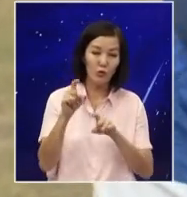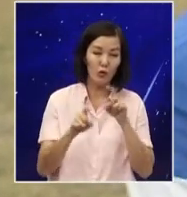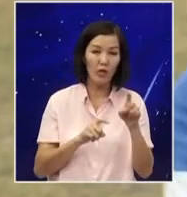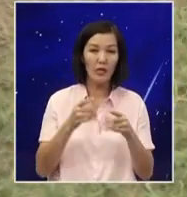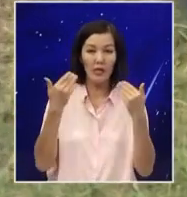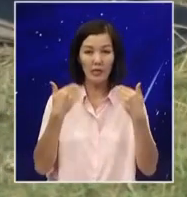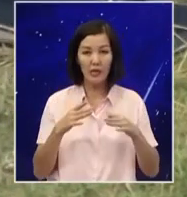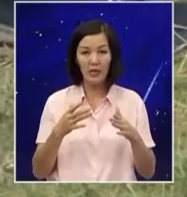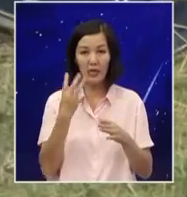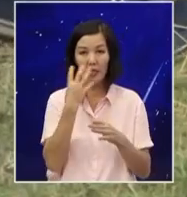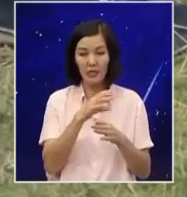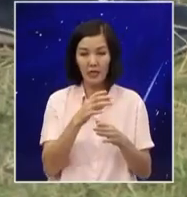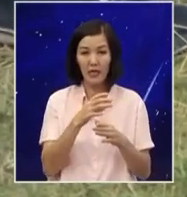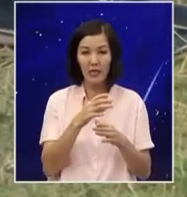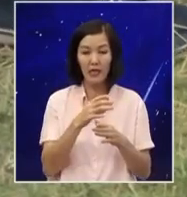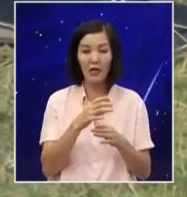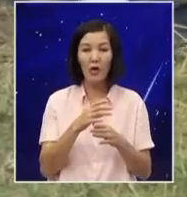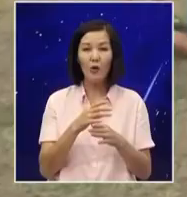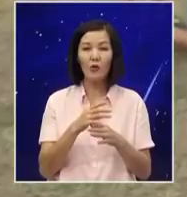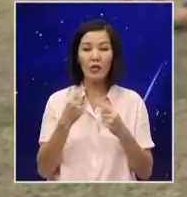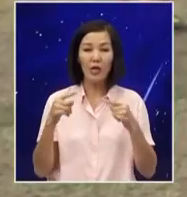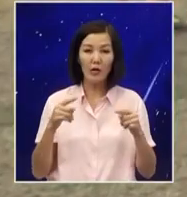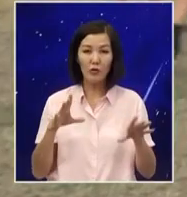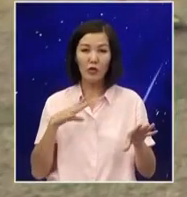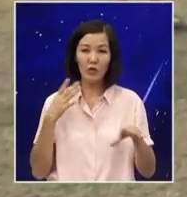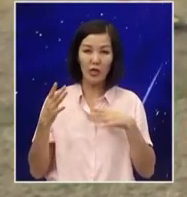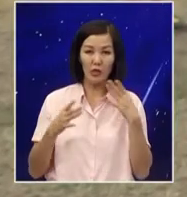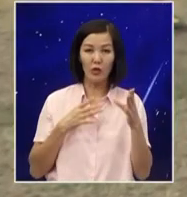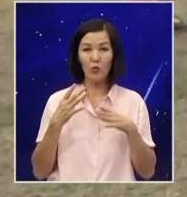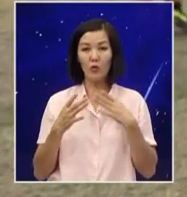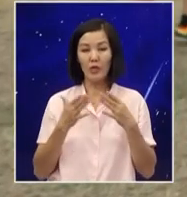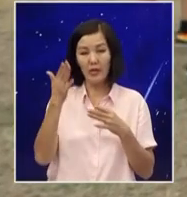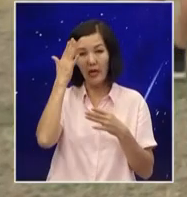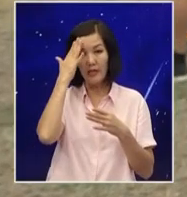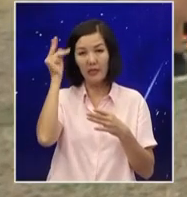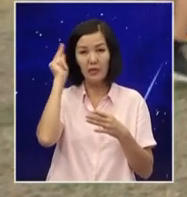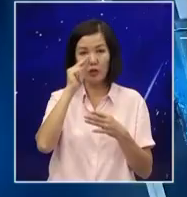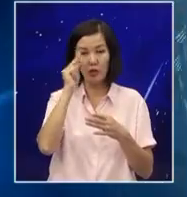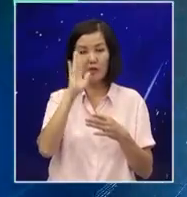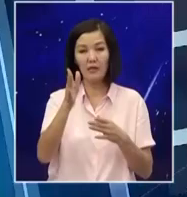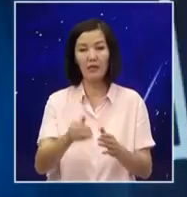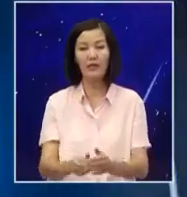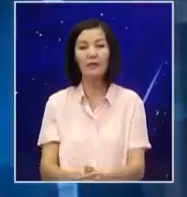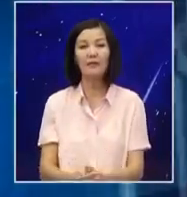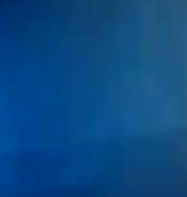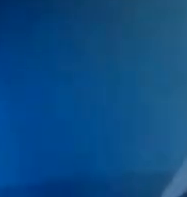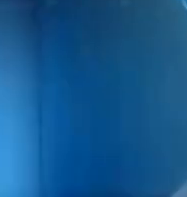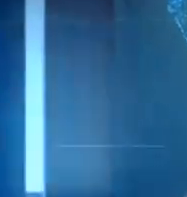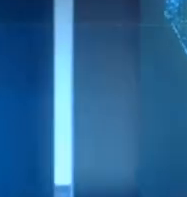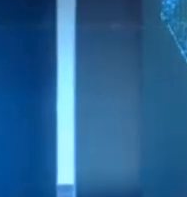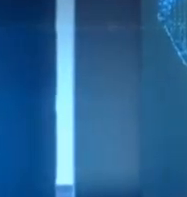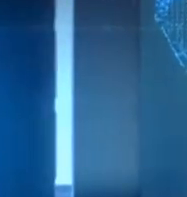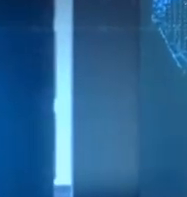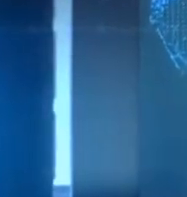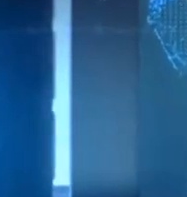кейін аяқтан тік тұрып, жамбас, қырқаш алу, иықтан асыра лақтыру сияқты әдістерді жетілдіреді. Жарқын Нұрланұлы, Нұрбек Жұрымбаев,